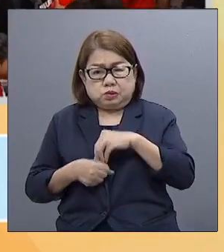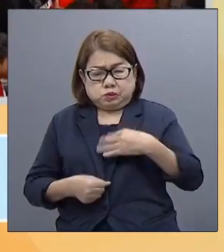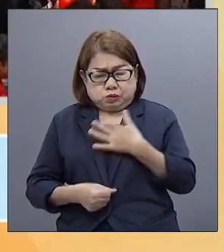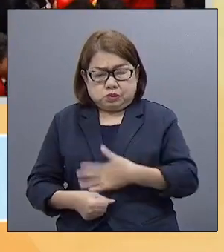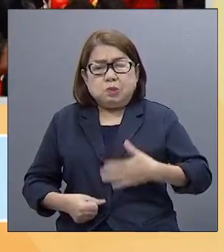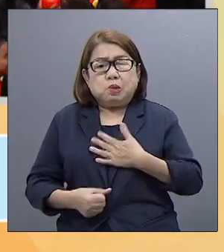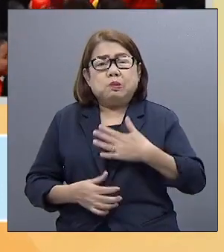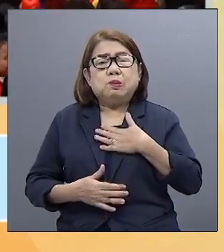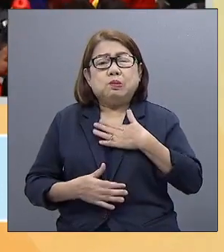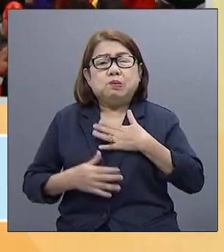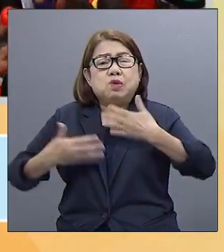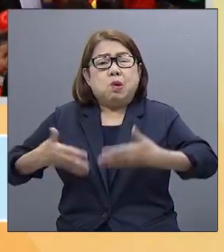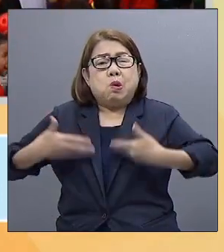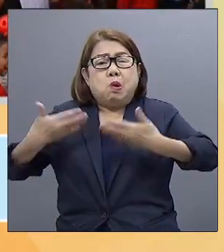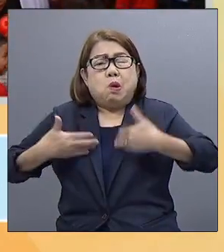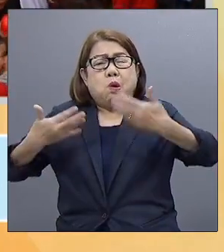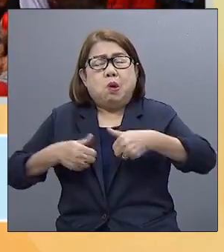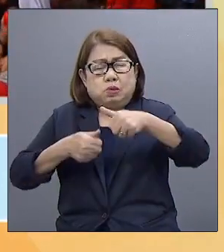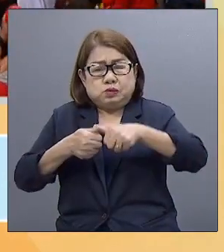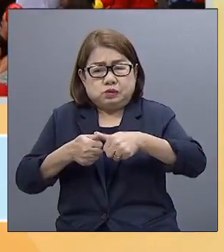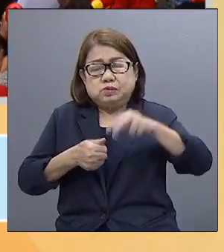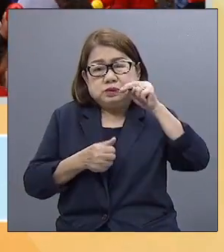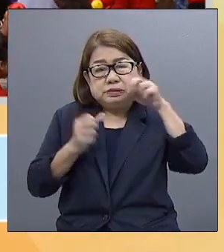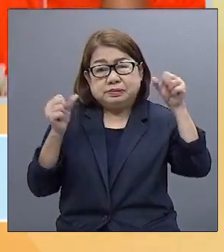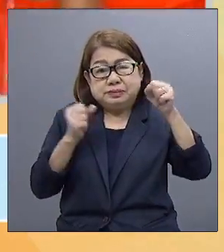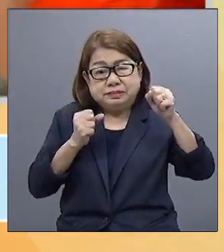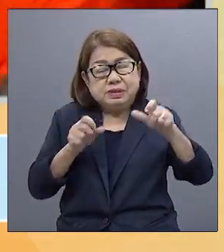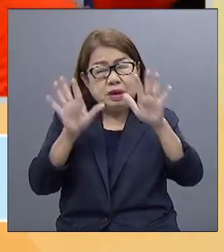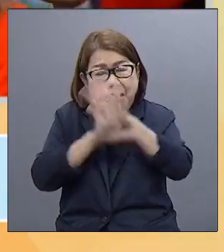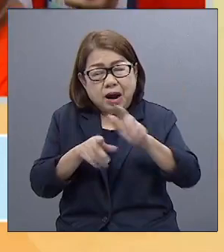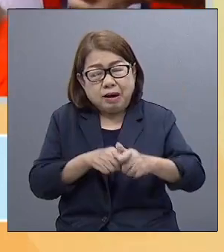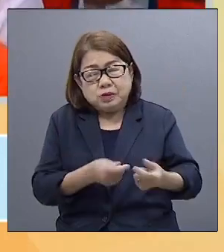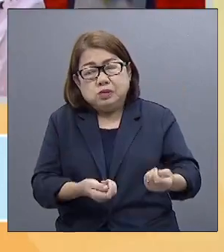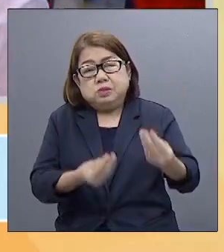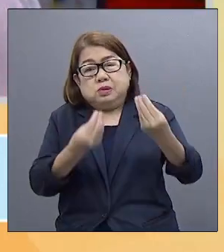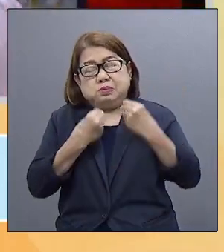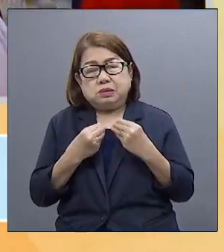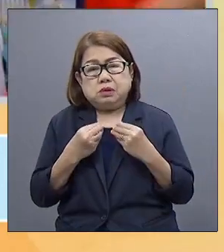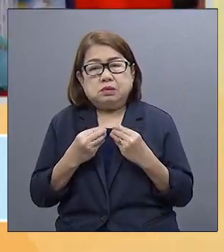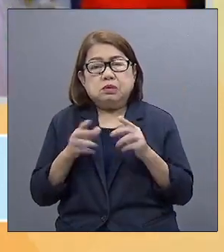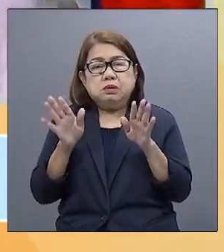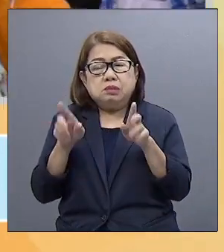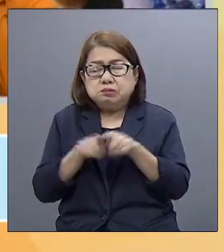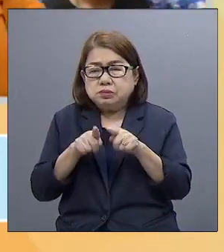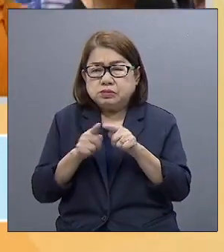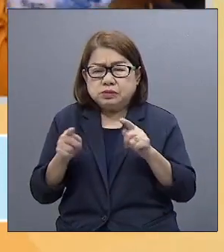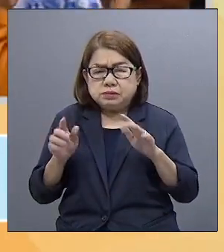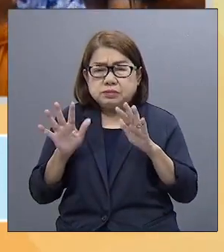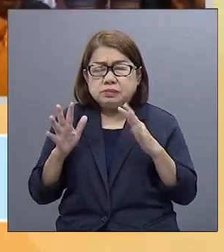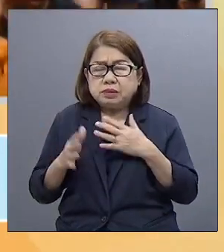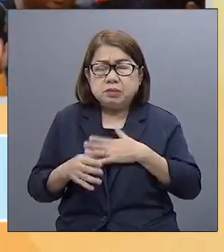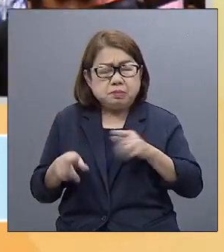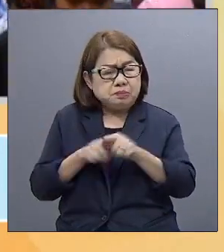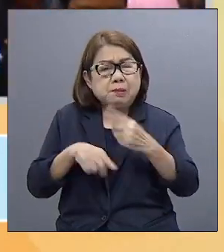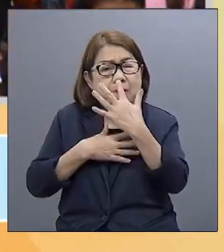น้ำเย็นไปรดลงบนเครื่องที่ร้อนเดี๋ยวเครื่องช็อกเหมือนกันเพราะฉะนั้นก็อาจจะเป็นน้ำเย็นแบบไม่ต้องเย็นจัดนะครับไม่ต้องถึงขนาดน้ำปาน